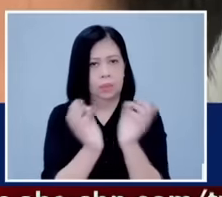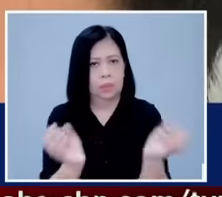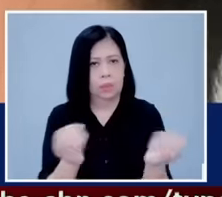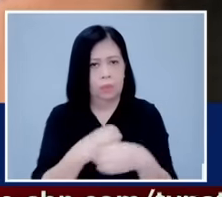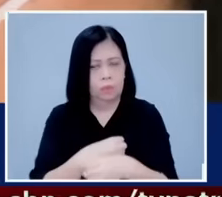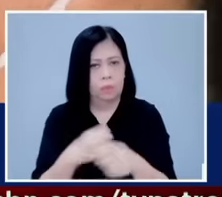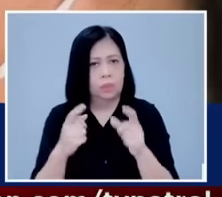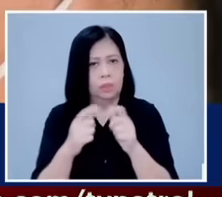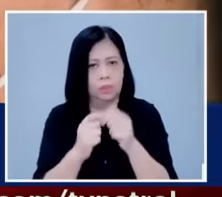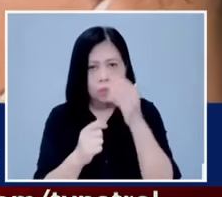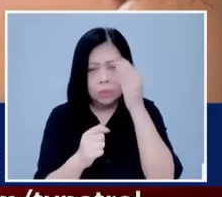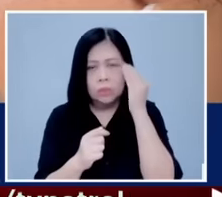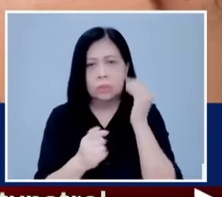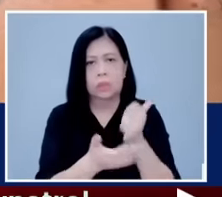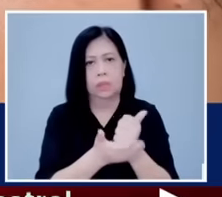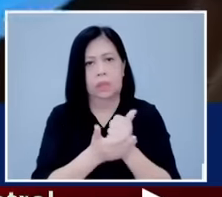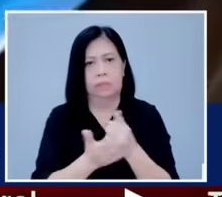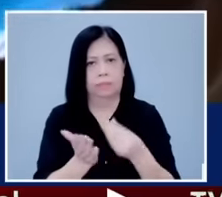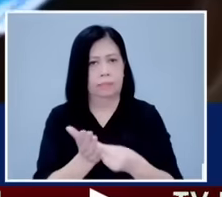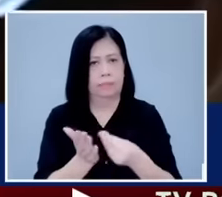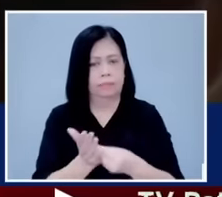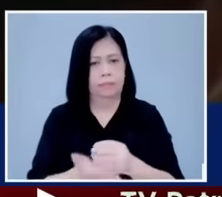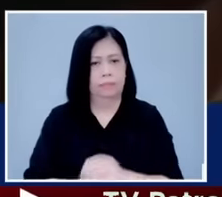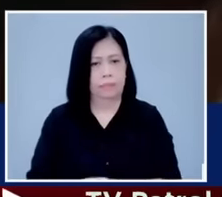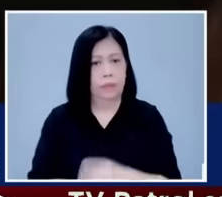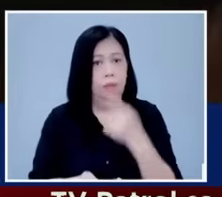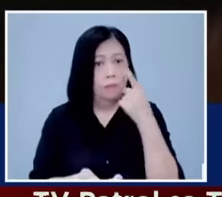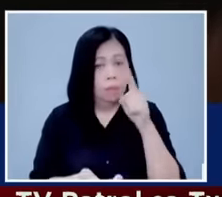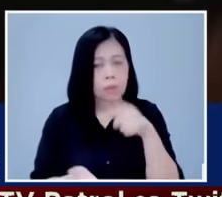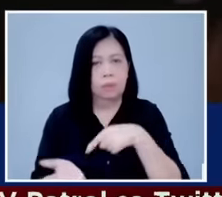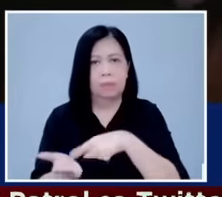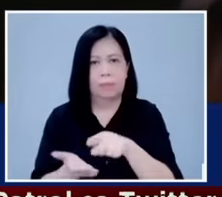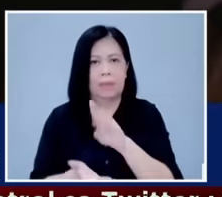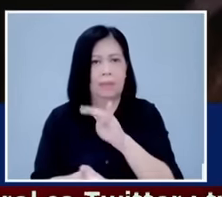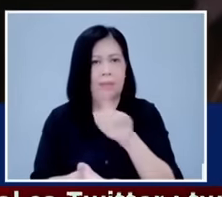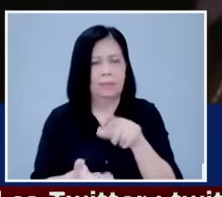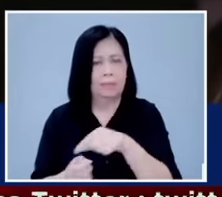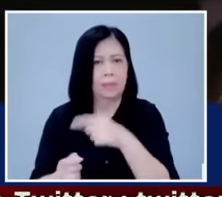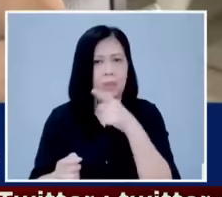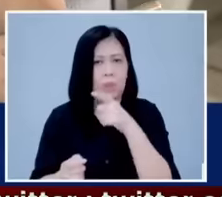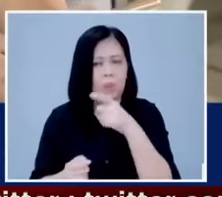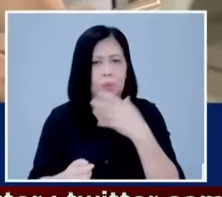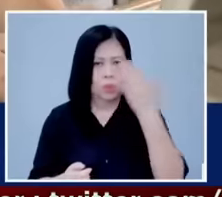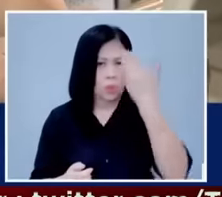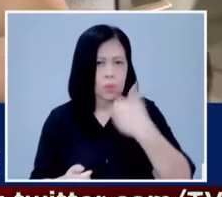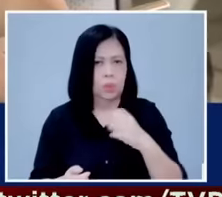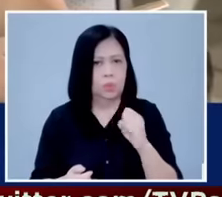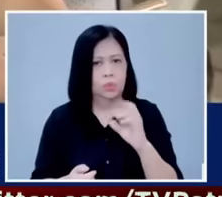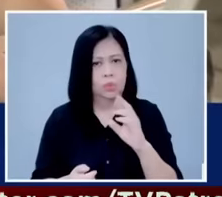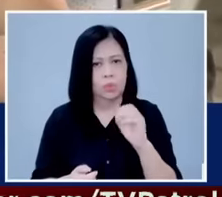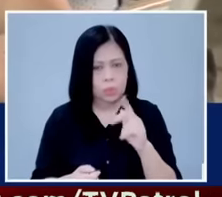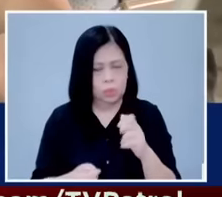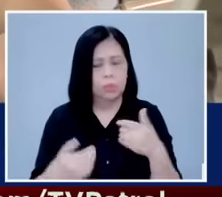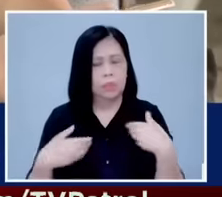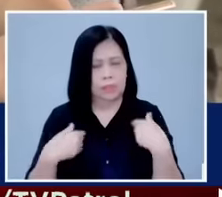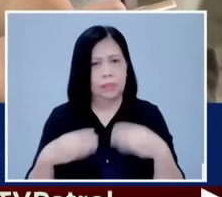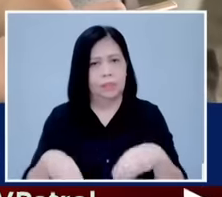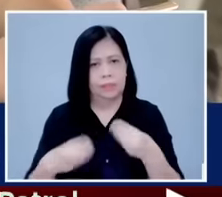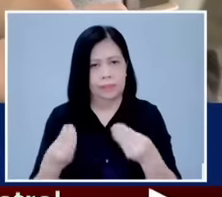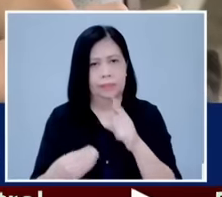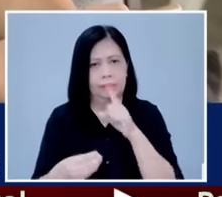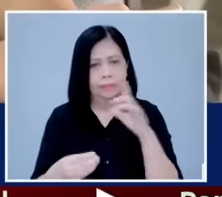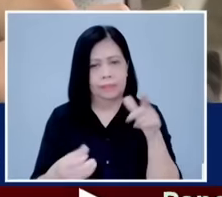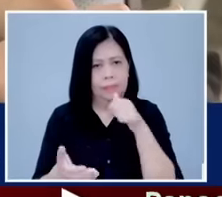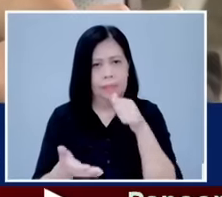para mag-request ng tulong pinansyal. Pambayad naman ang bill ng kapatid niyang na stroke. Nabigyan naman sila ng guarantee